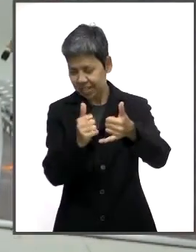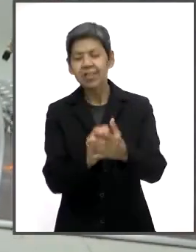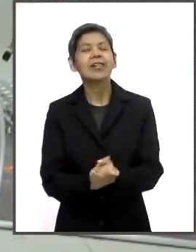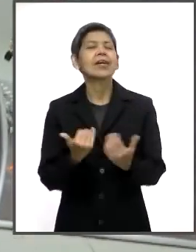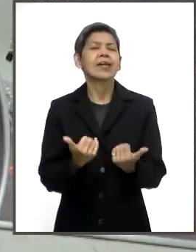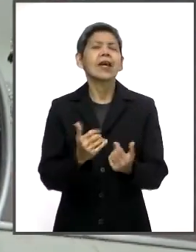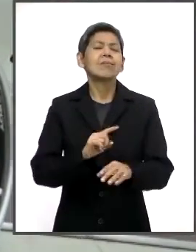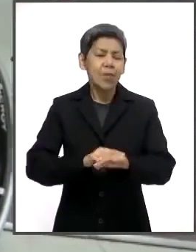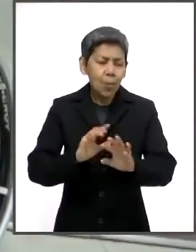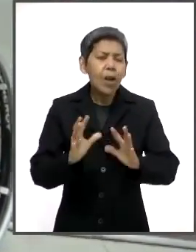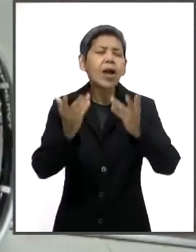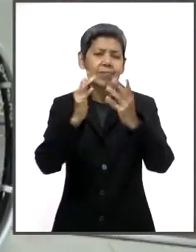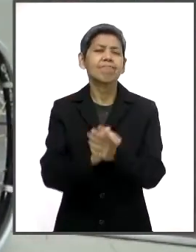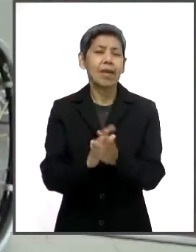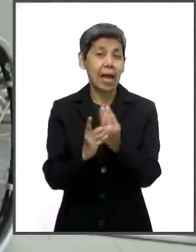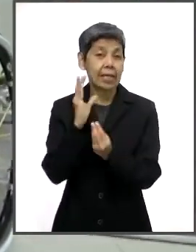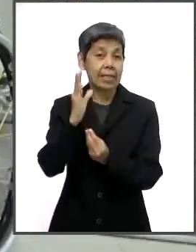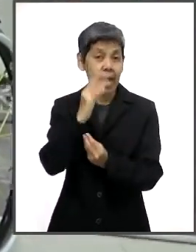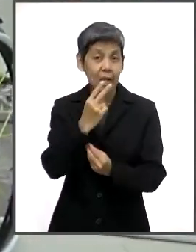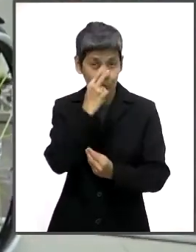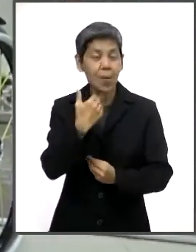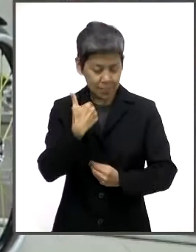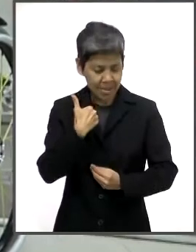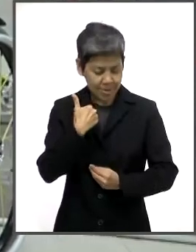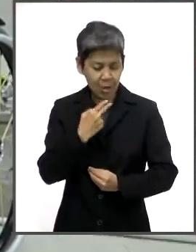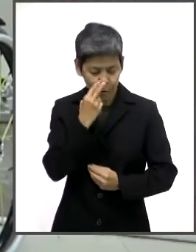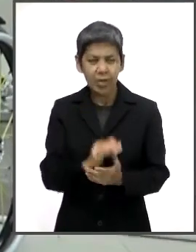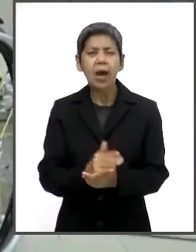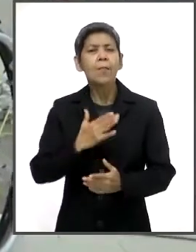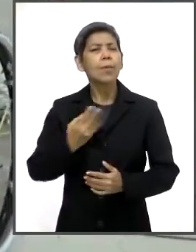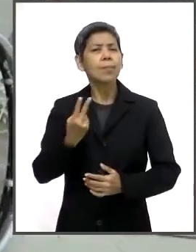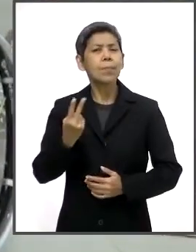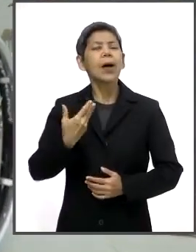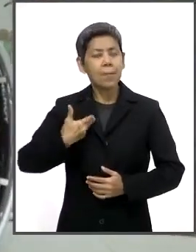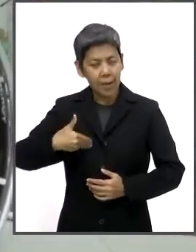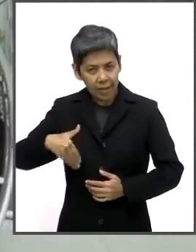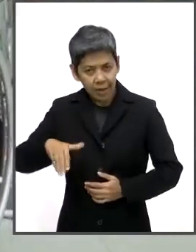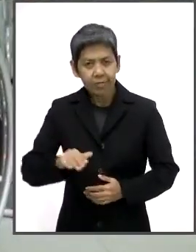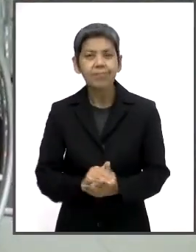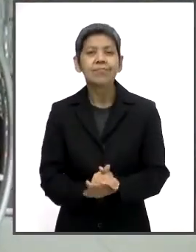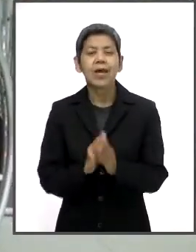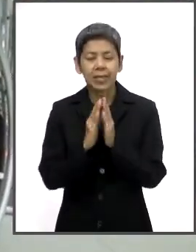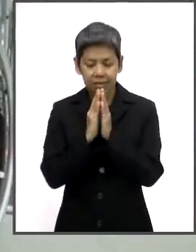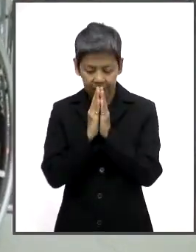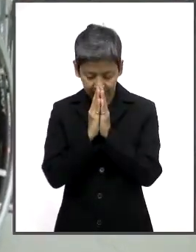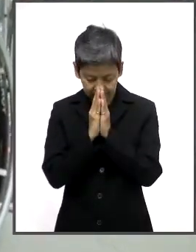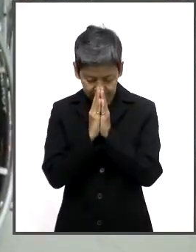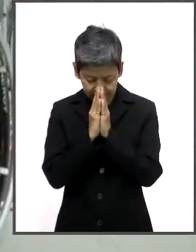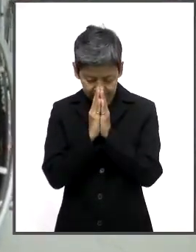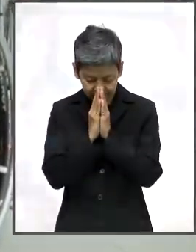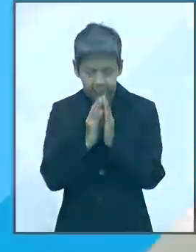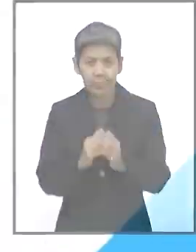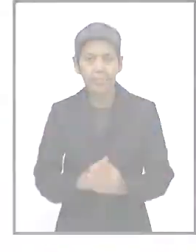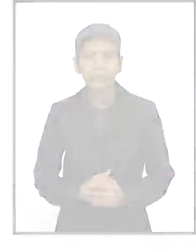างนะครับวันนี้รายการของเราก็หมดเวลาแล้วนะฮะสัปดาห์หน้ามีอะไรน่าสนใจอย่าลืมติดตามชมกันด้วยวันนี้ผมกับพี่แววก็ต้องขอตัวลาไปก่อนดีครับ